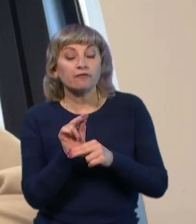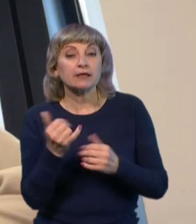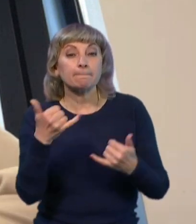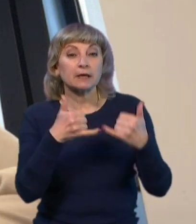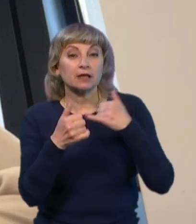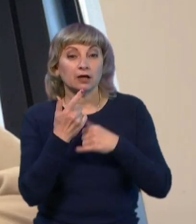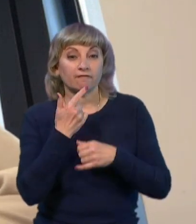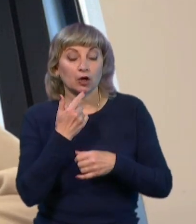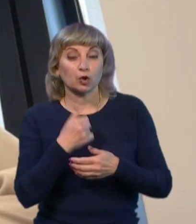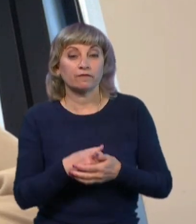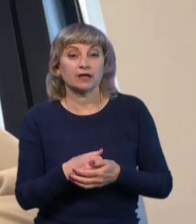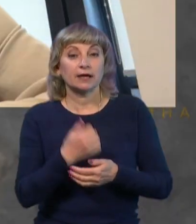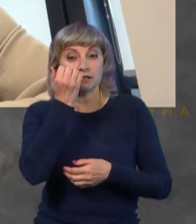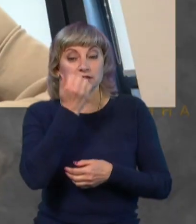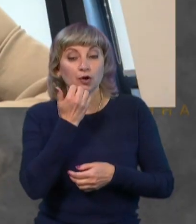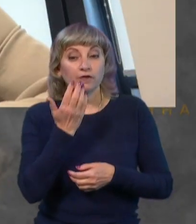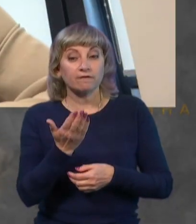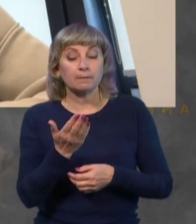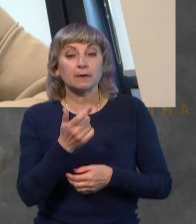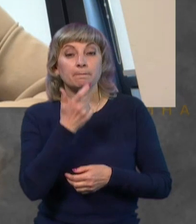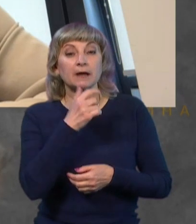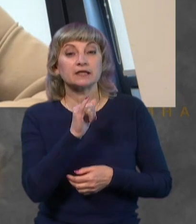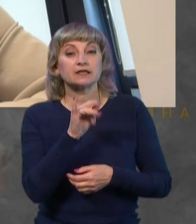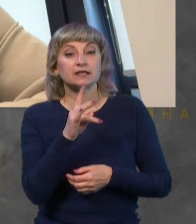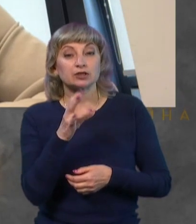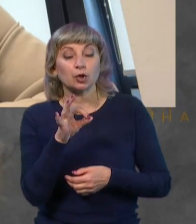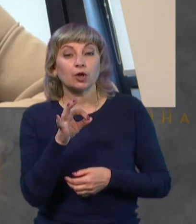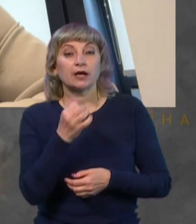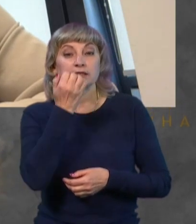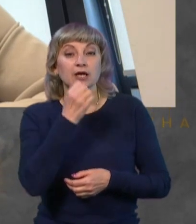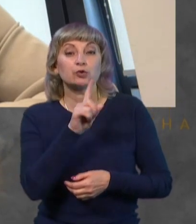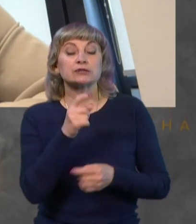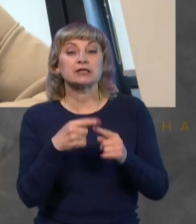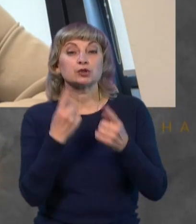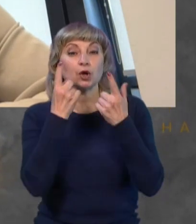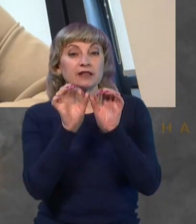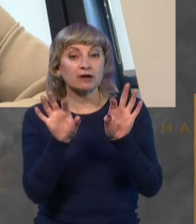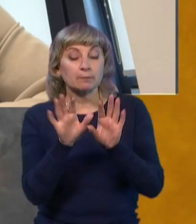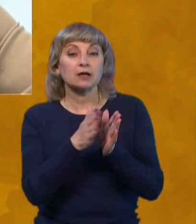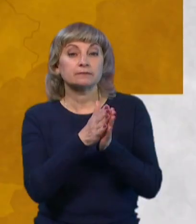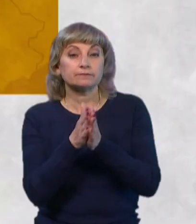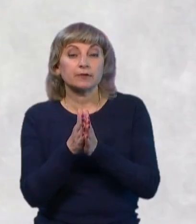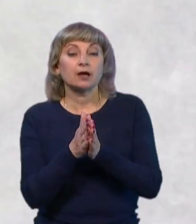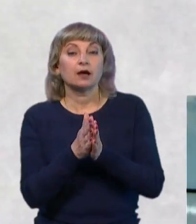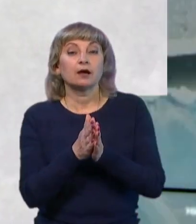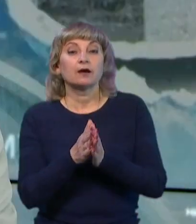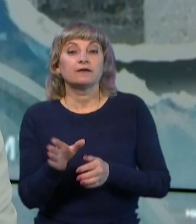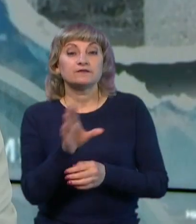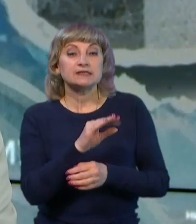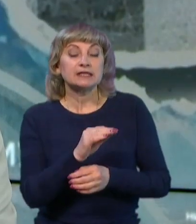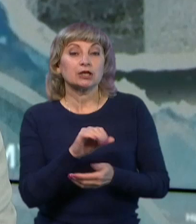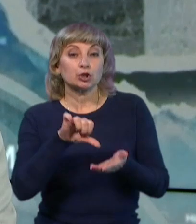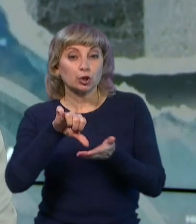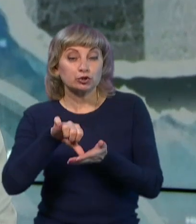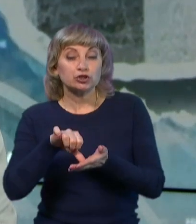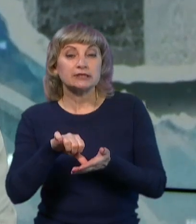переливання крові. Дякуємо вам, пані Ірино, дякуємо за цю інформацію, закликаємо принагідно усіх